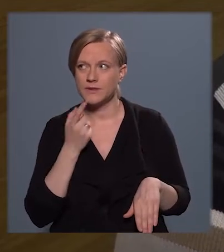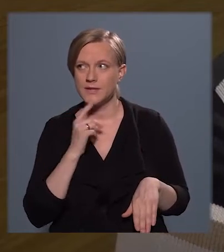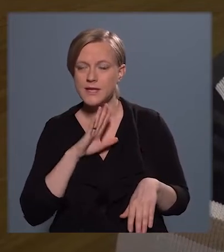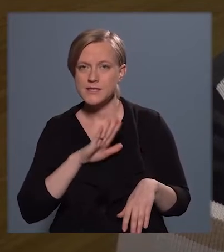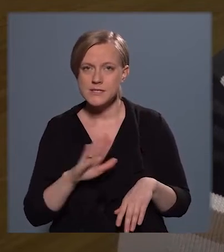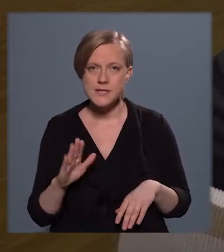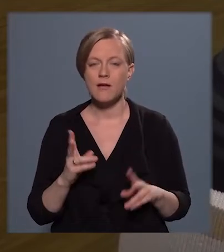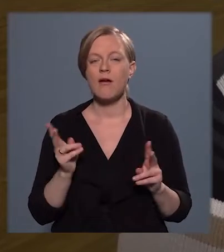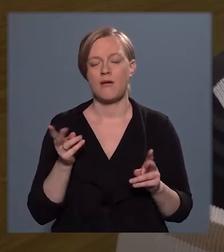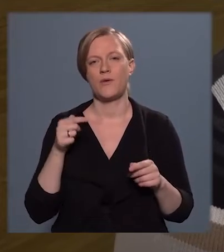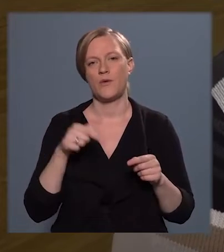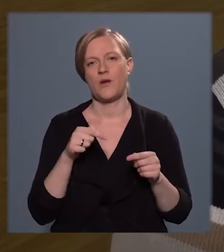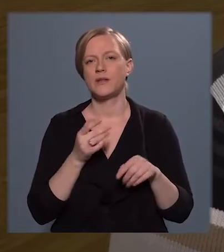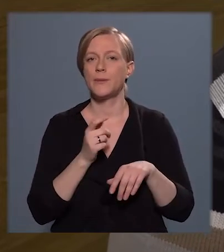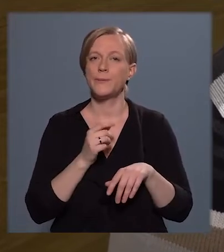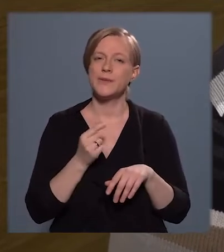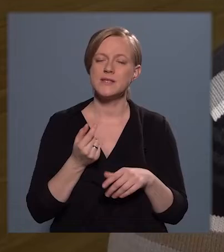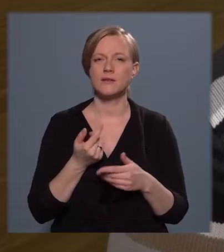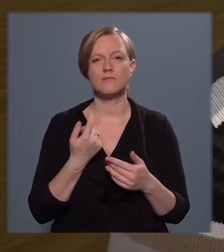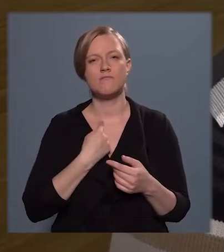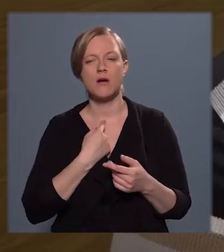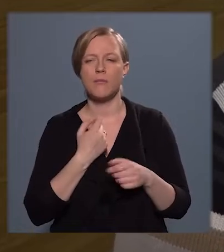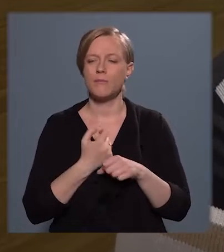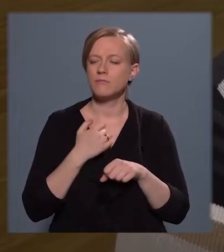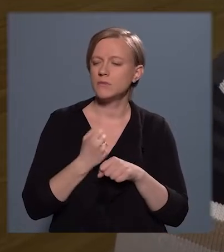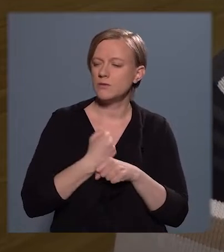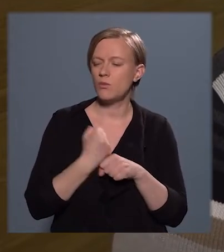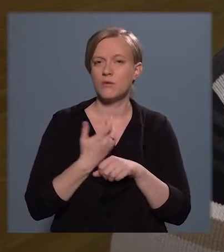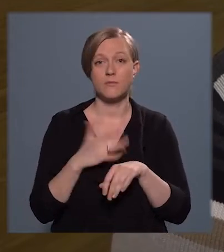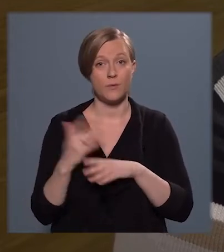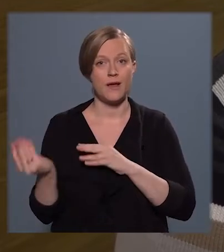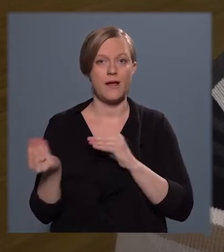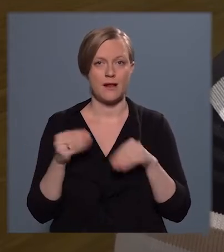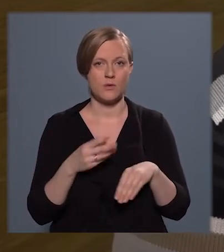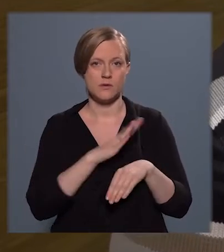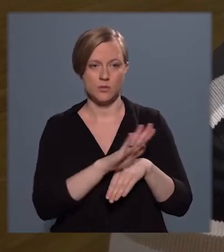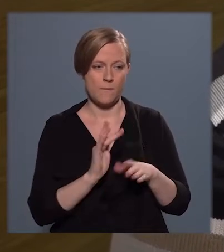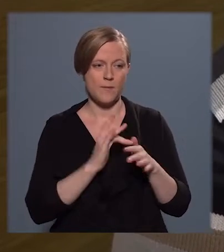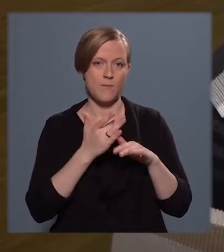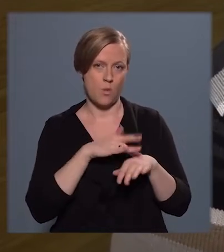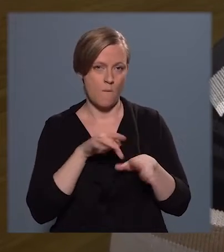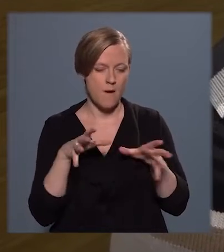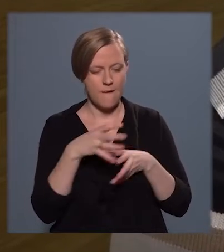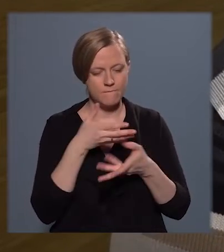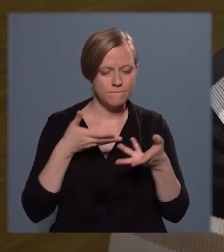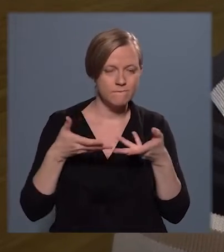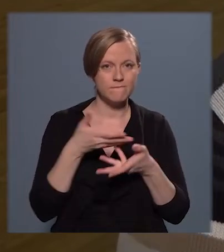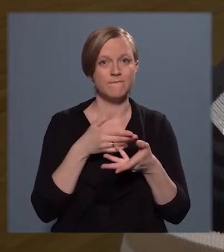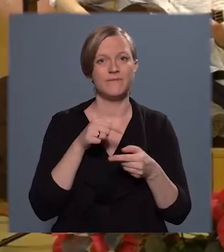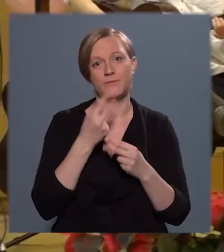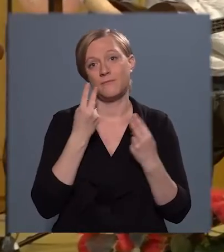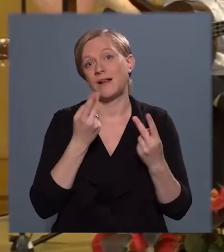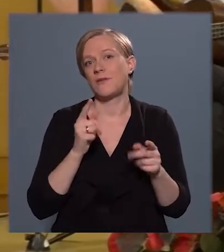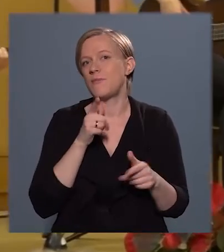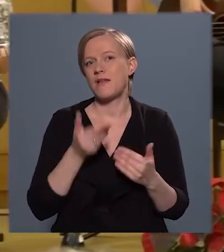neki, akkor azt egy picit úgy maga megpróbálja kidolgozni, és aztán elhozza a többiek elé a próbára, és akkor meglátjuk,